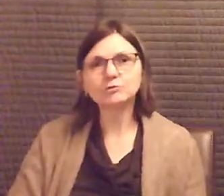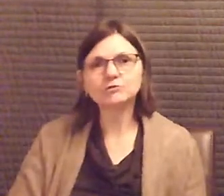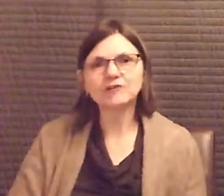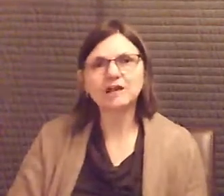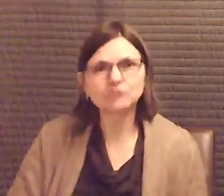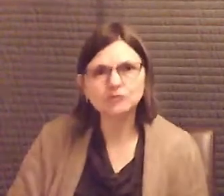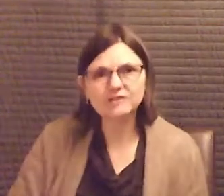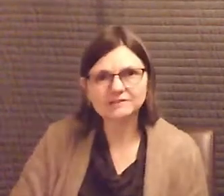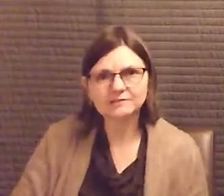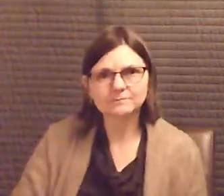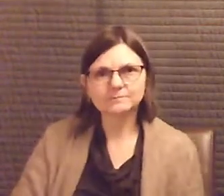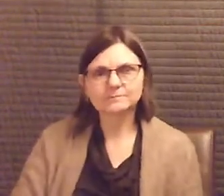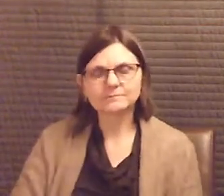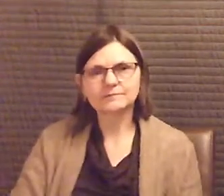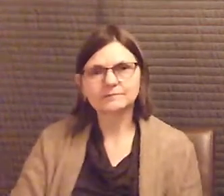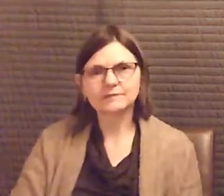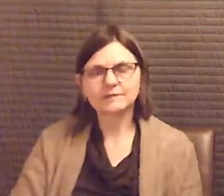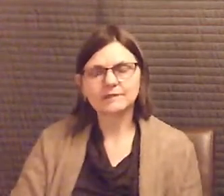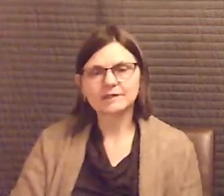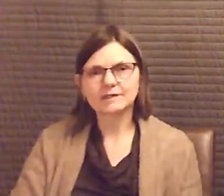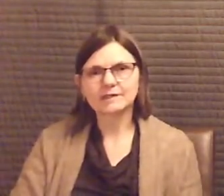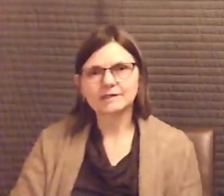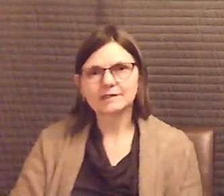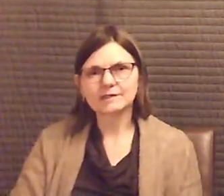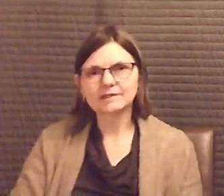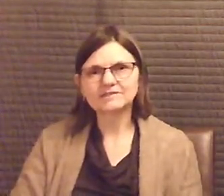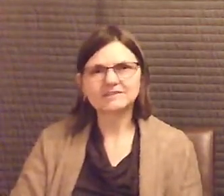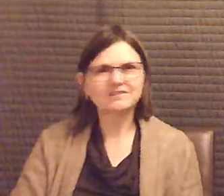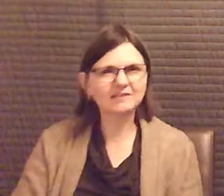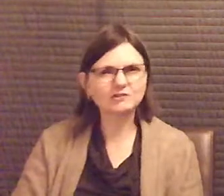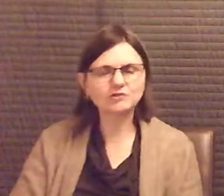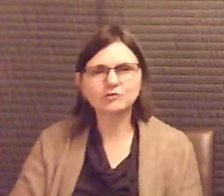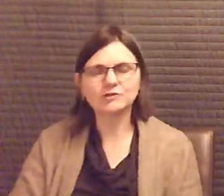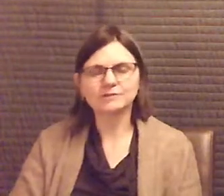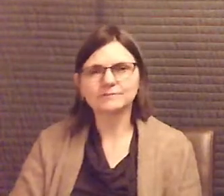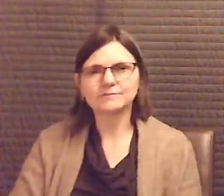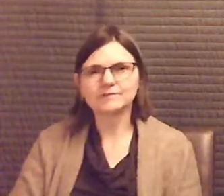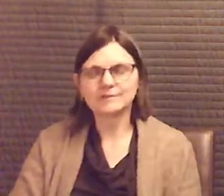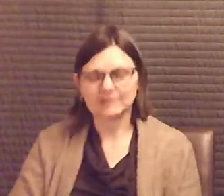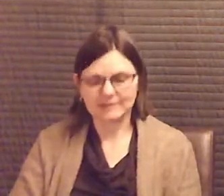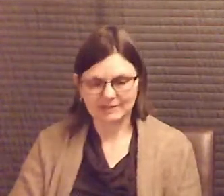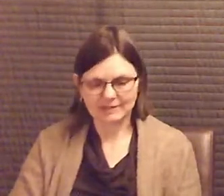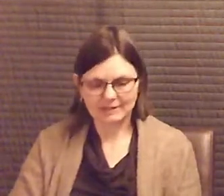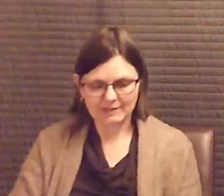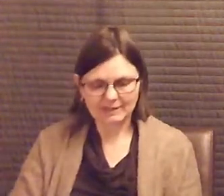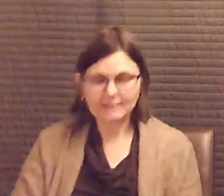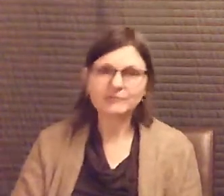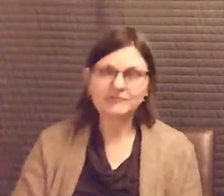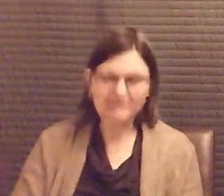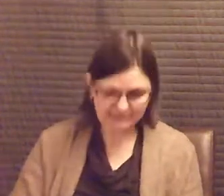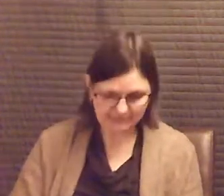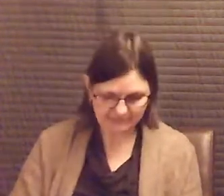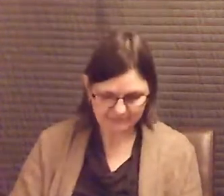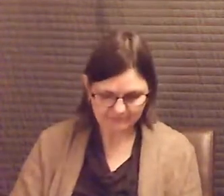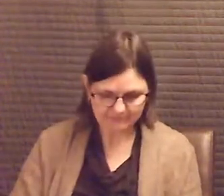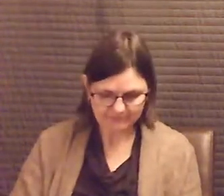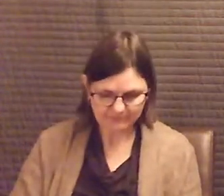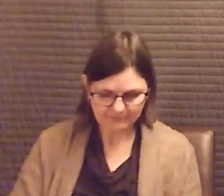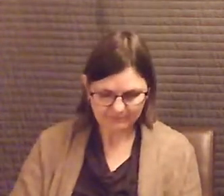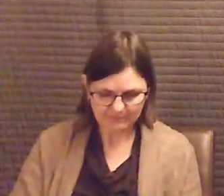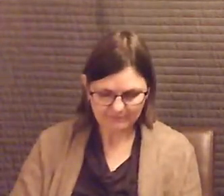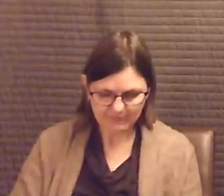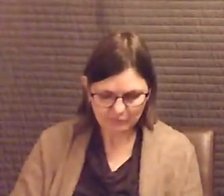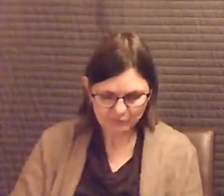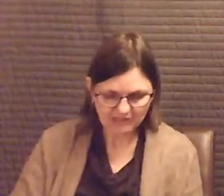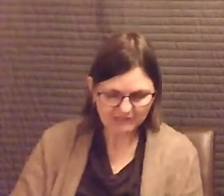dat de moeder van alles om dit is de mos eagles en dit is de slechtste zonder lukken versterking kijken naar fisting wij doen wij